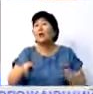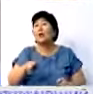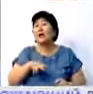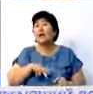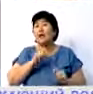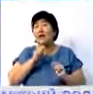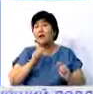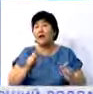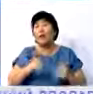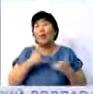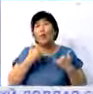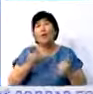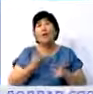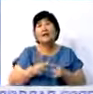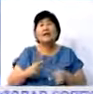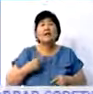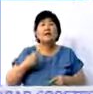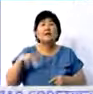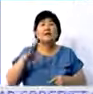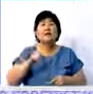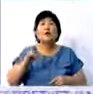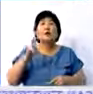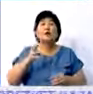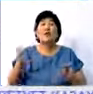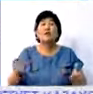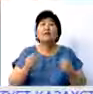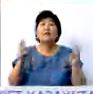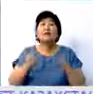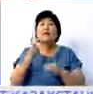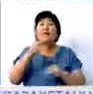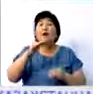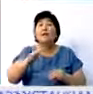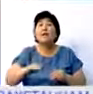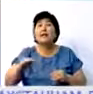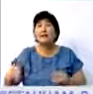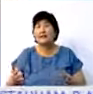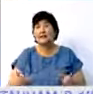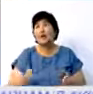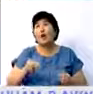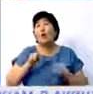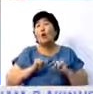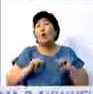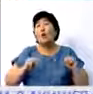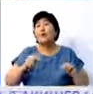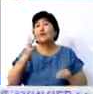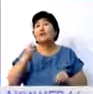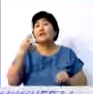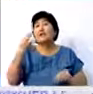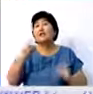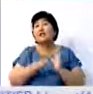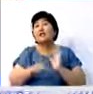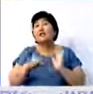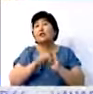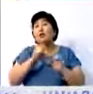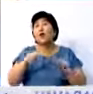года» достоин уважения. Инспектор ДВД Баужан Нуржанов вынес из огня двух малолетних детей. Учитель Казалинской 266-й